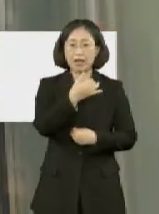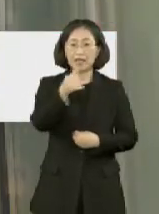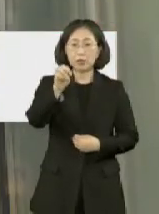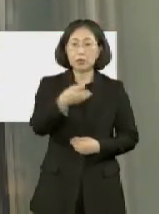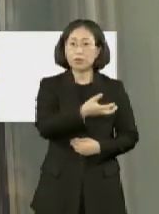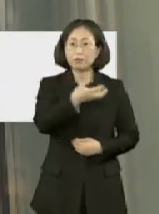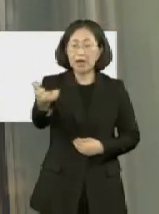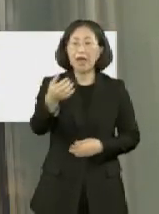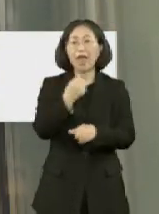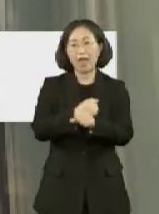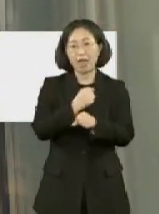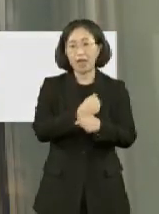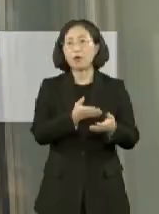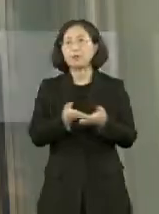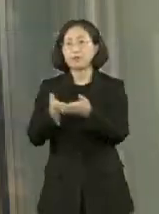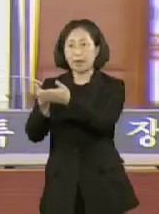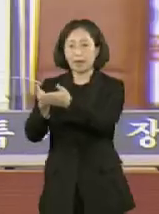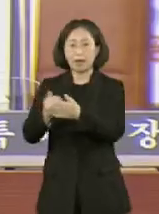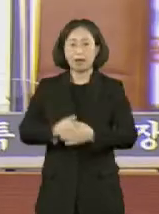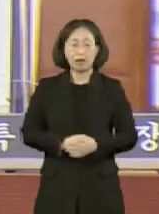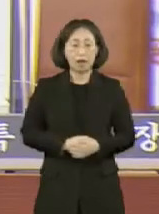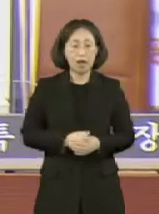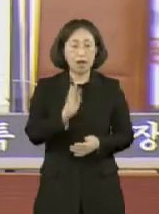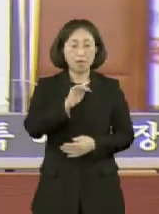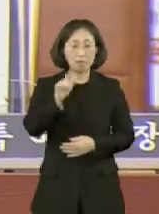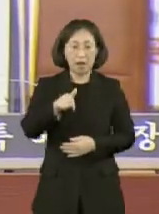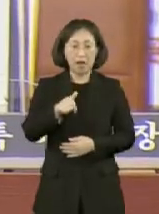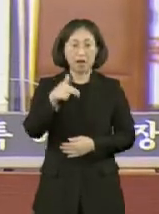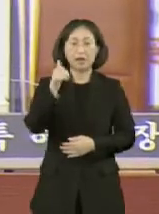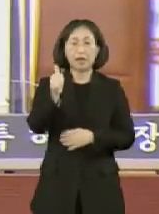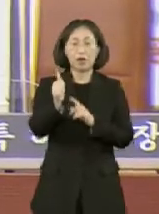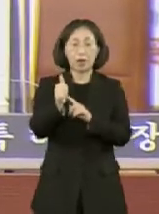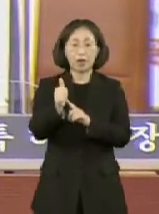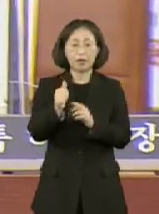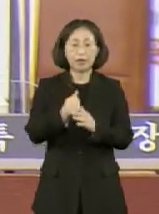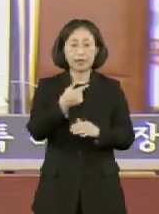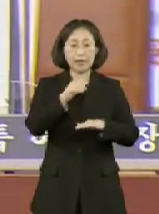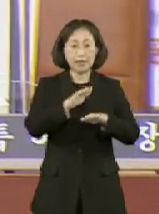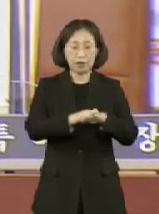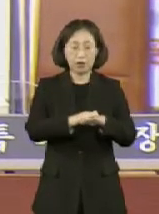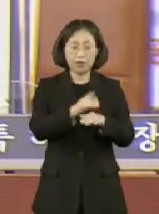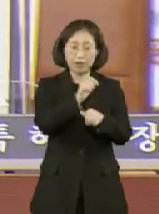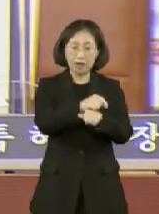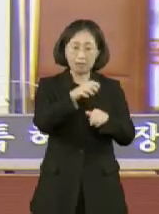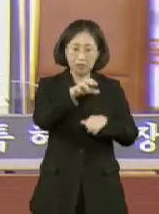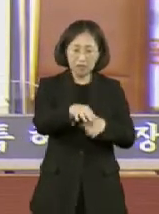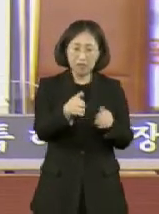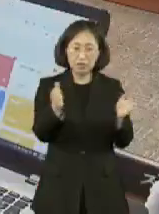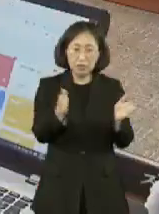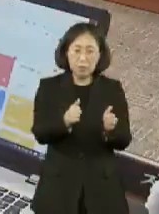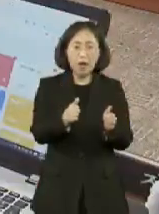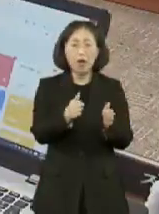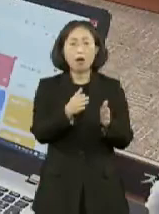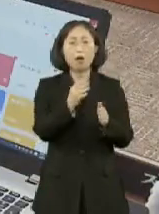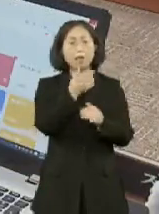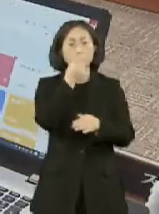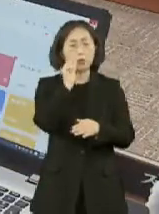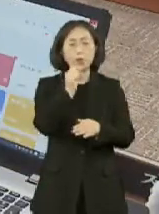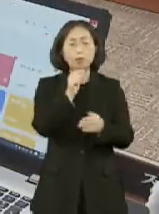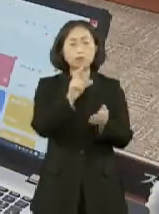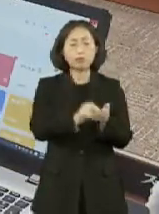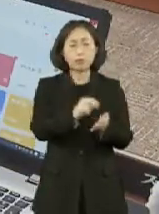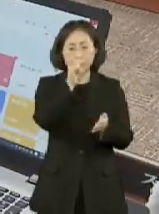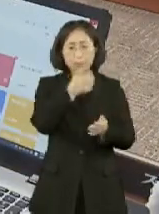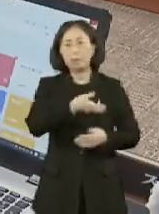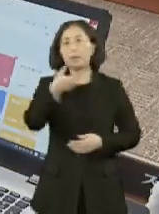의향서를 제출한 것으로 확인됐습니다. 박영선 장관 또한 대전청사 사무실 공간 부족 문제가 심각하다며 계속